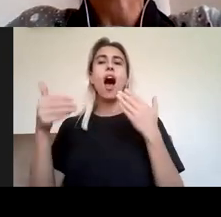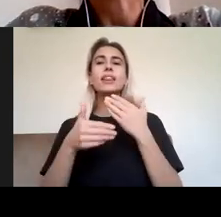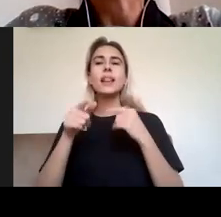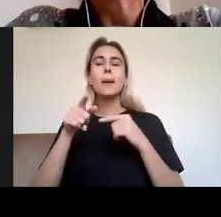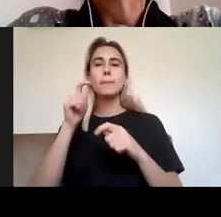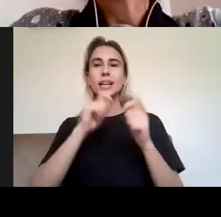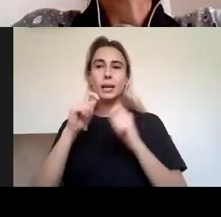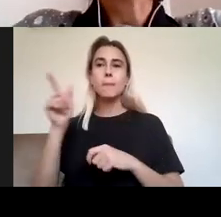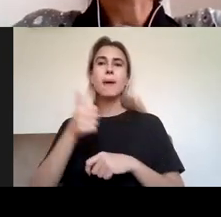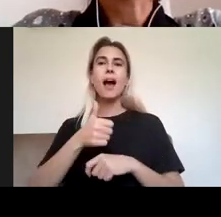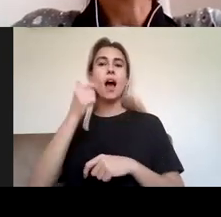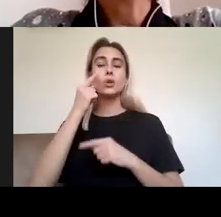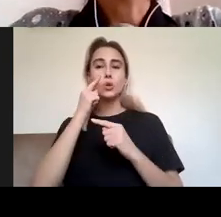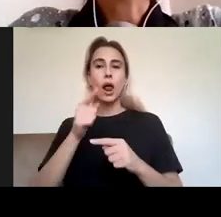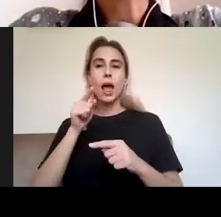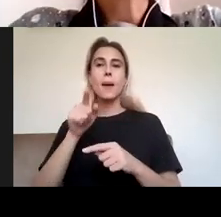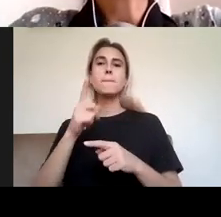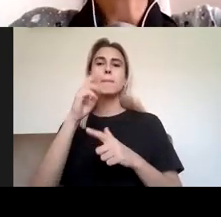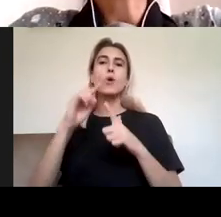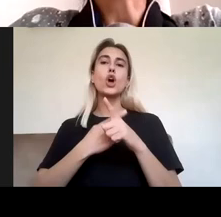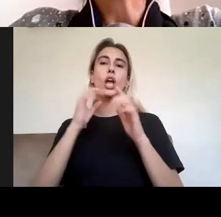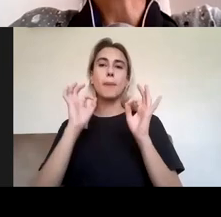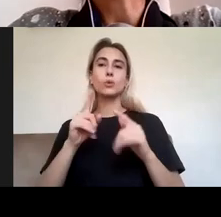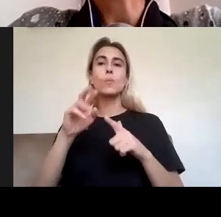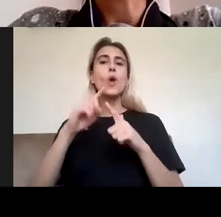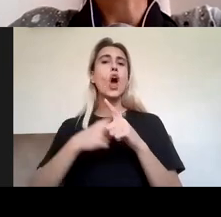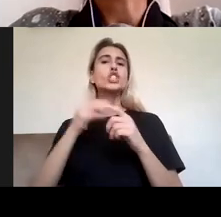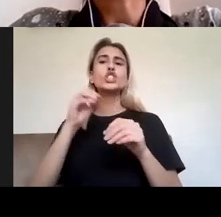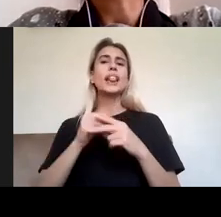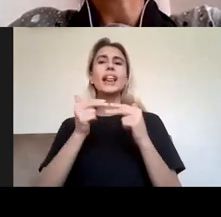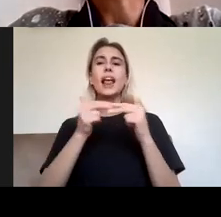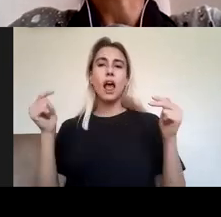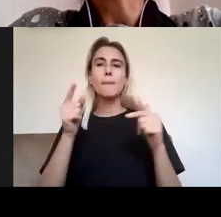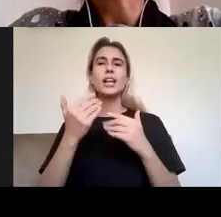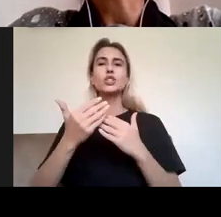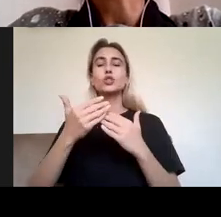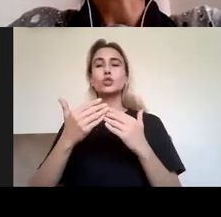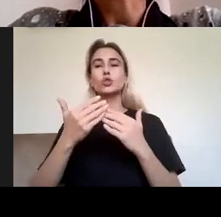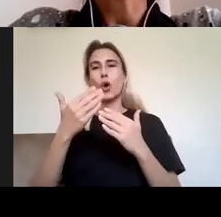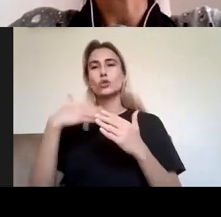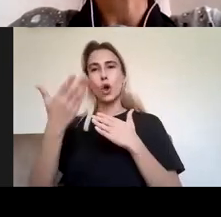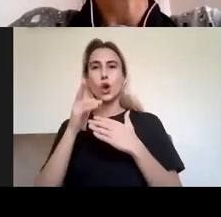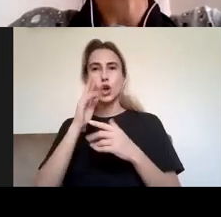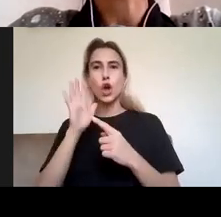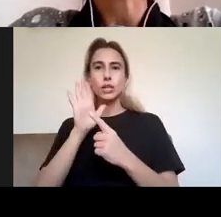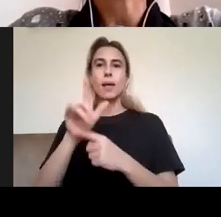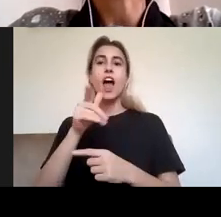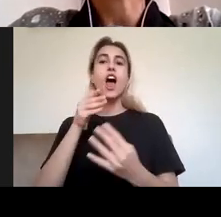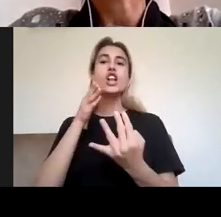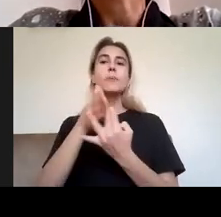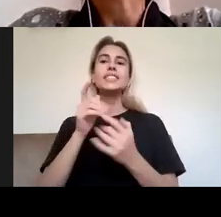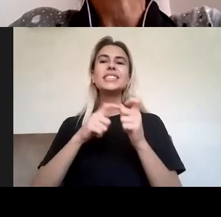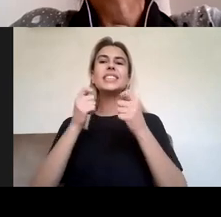projesiyle başladı bu hikaye. Orada proje kapsamında birazdan göstereceğim size erişilebilirlikle ilgili strateji